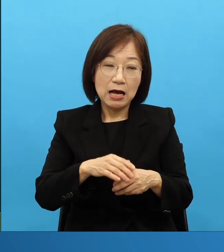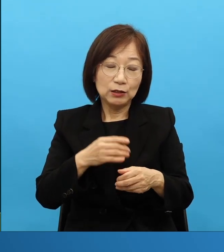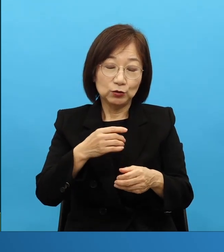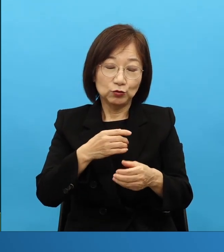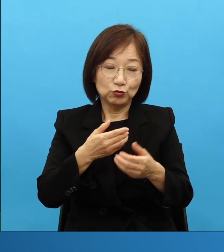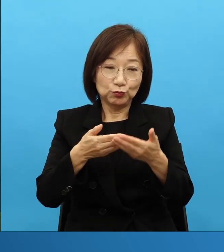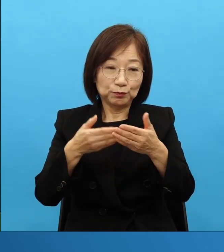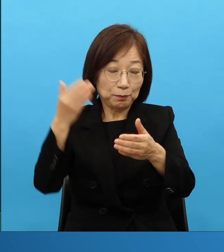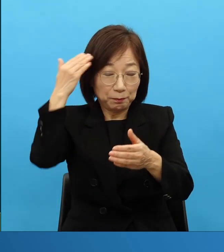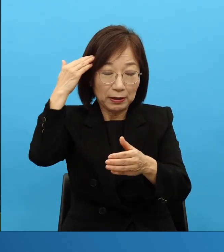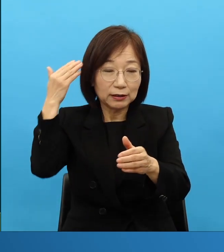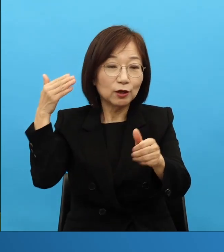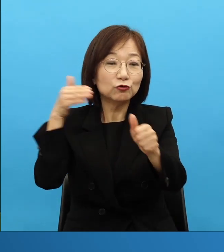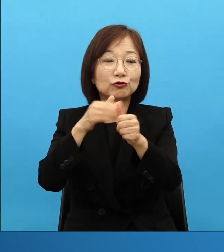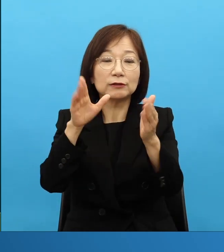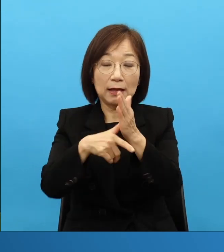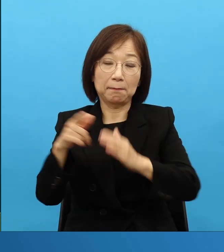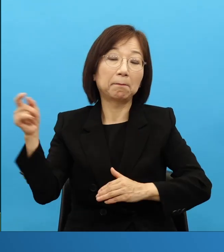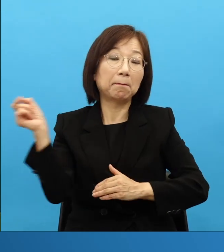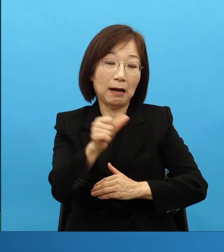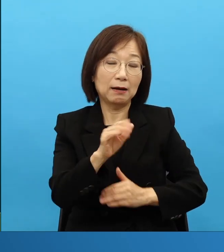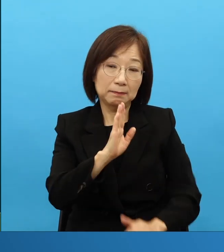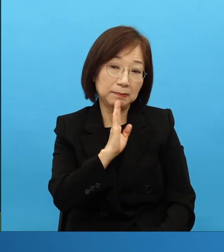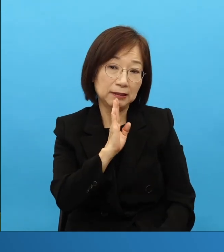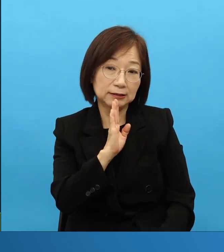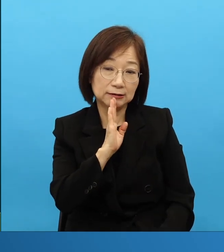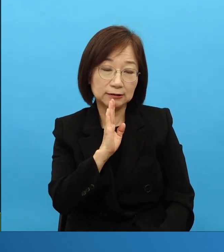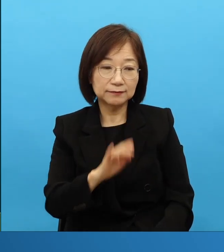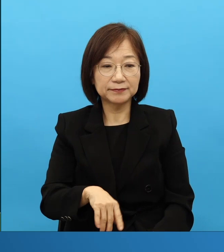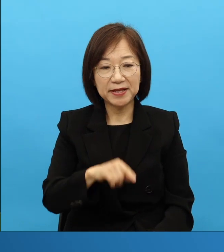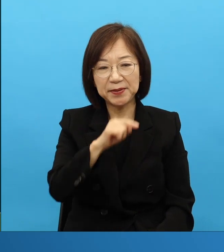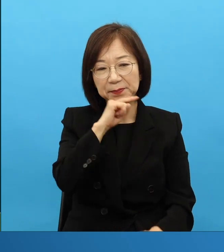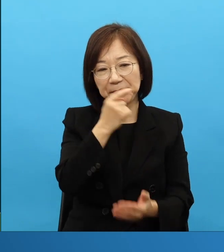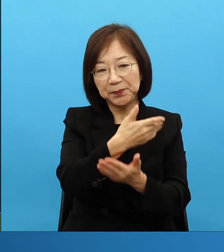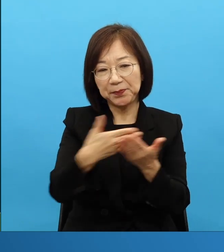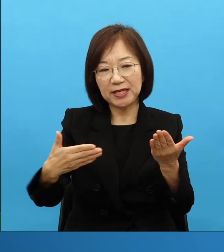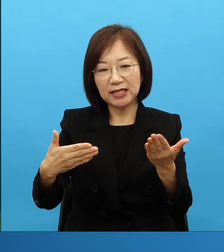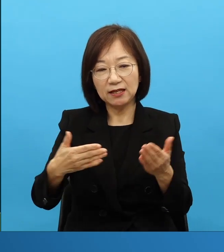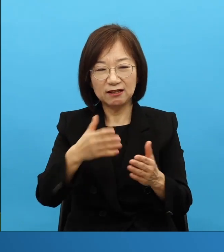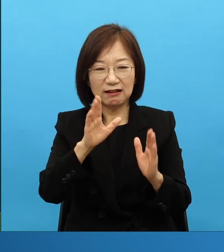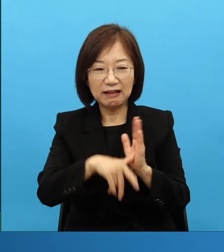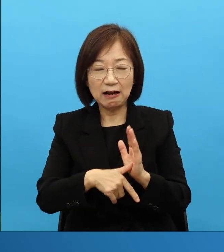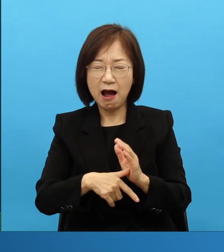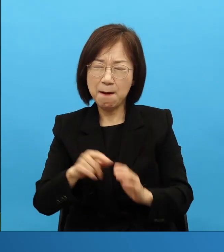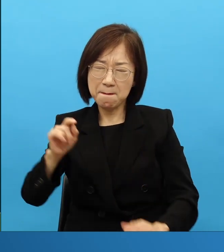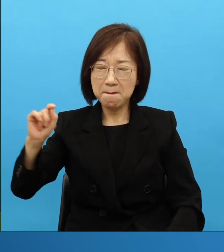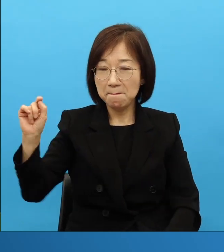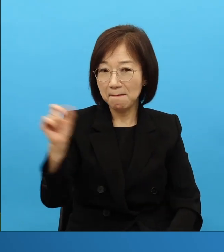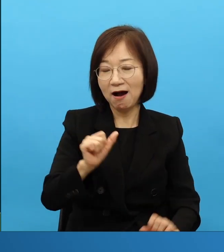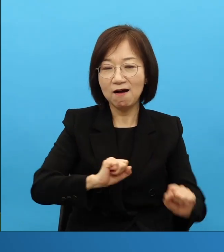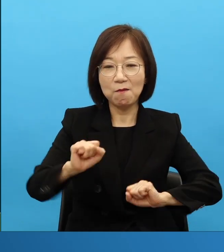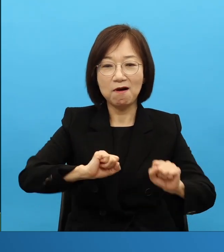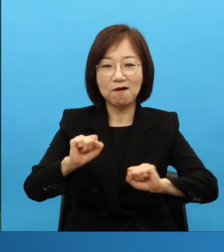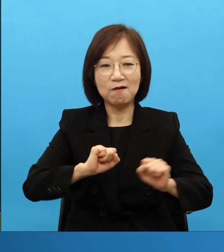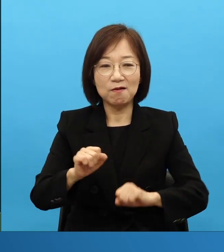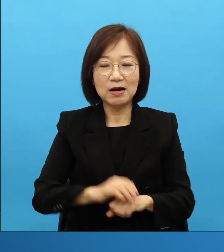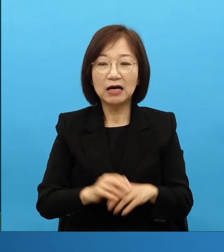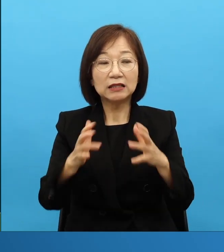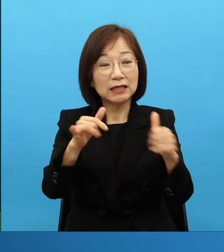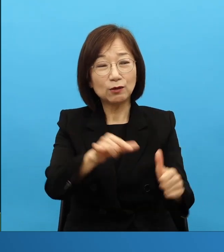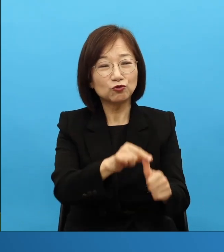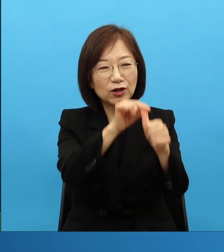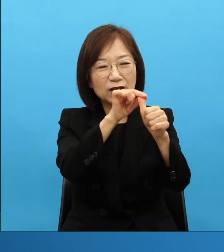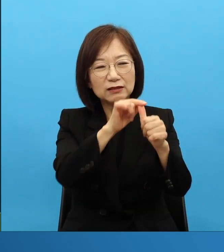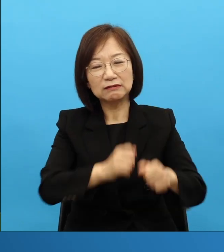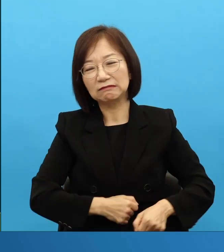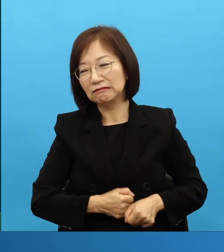and kill people. 15절에요. Verse 15. 피 흘리는 데는 발 빨라. 사람 살리는 데는 안 해요. They're so quick to kill people, but they don't save